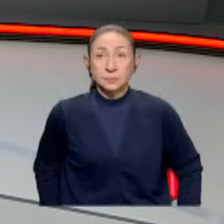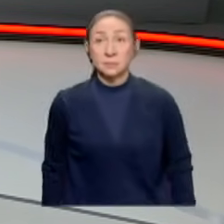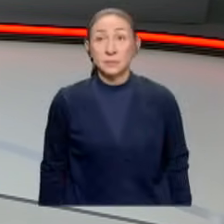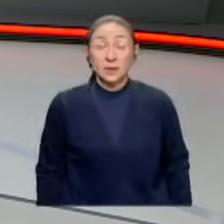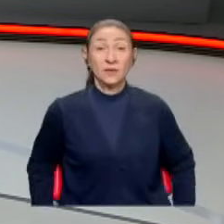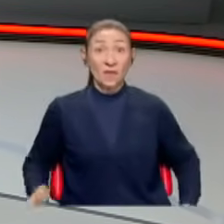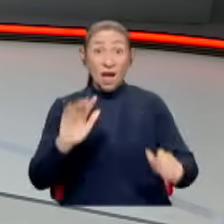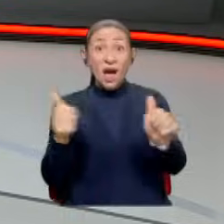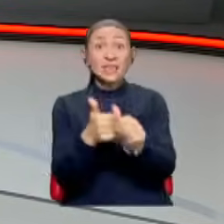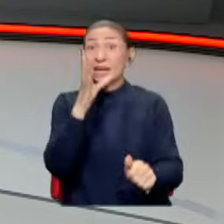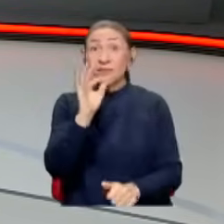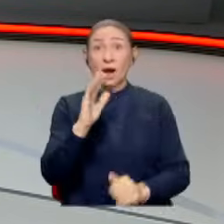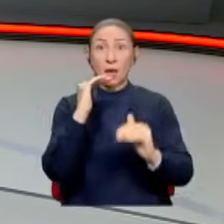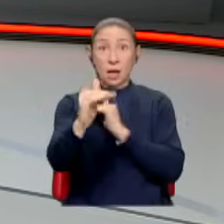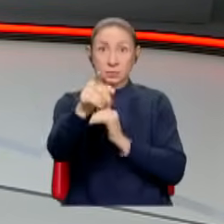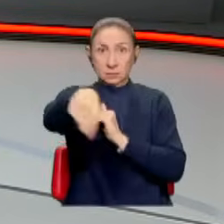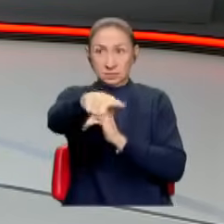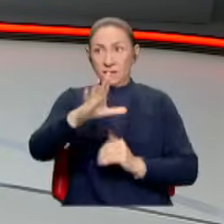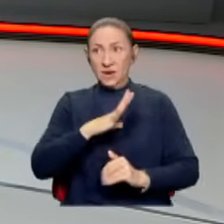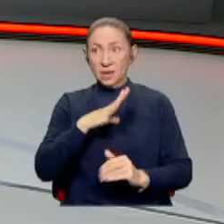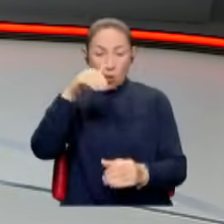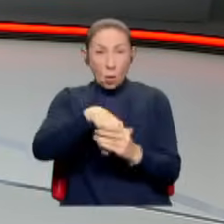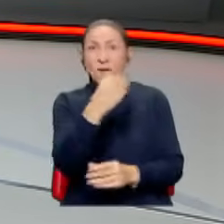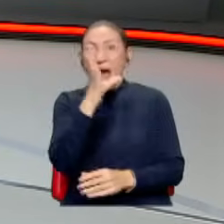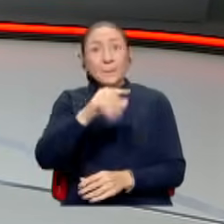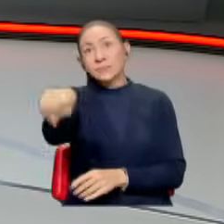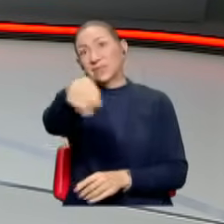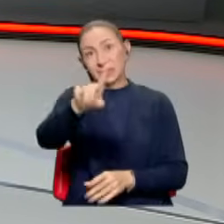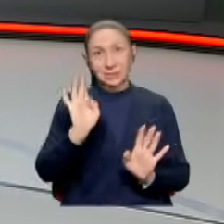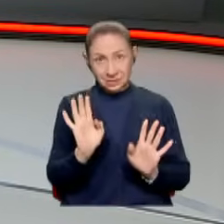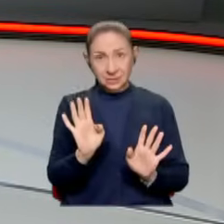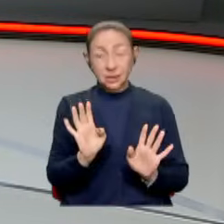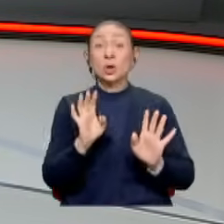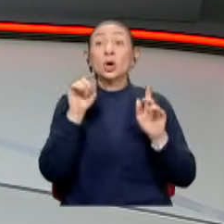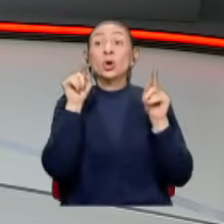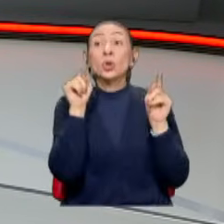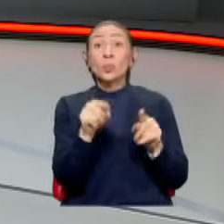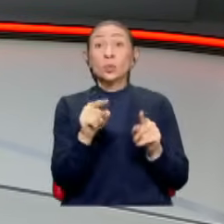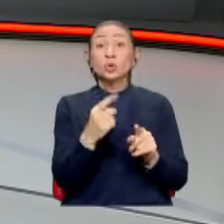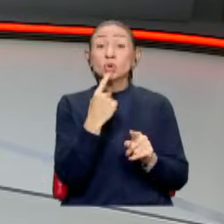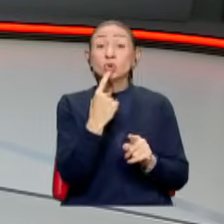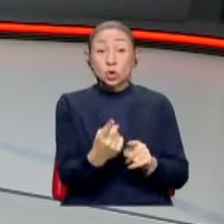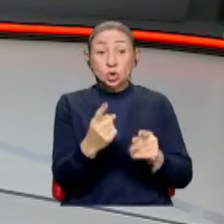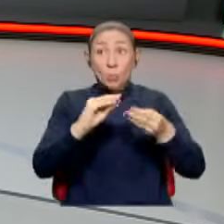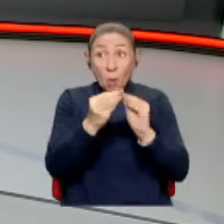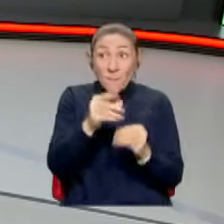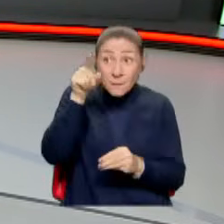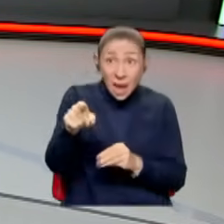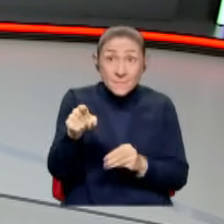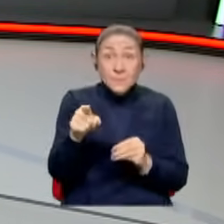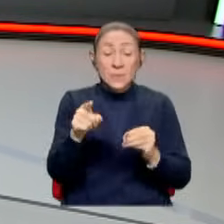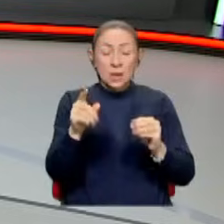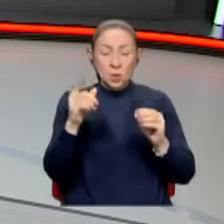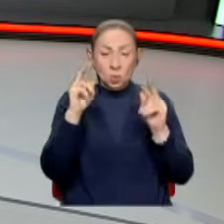ve arkasında siz varsınız millet olarak seçmen olarak bu söz konusu kriz ele